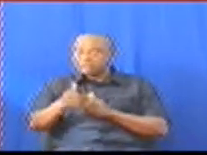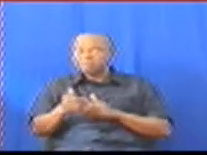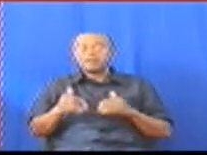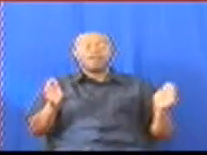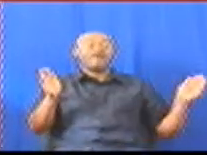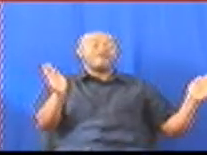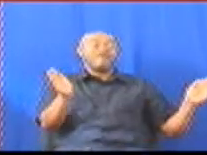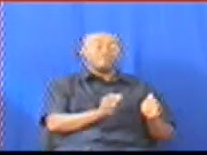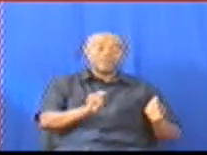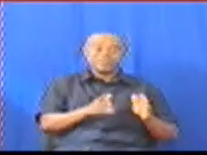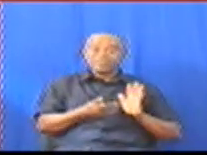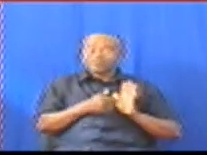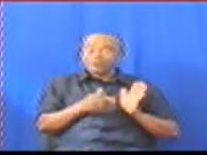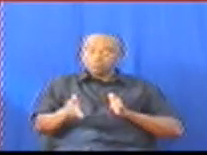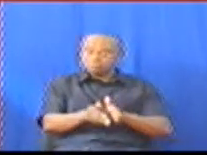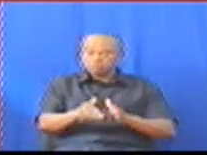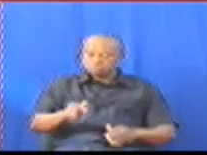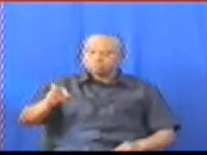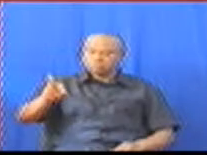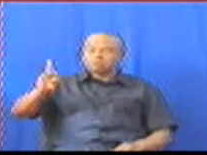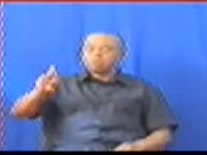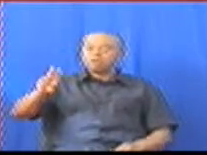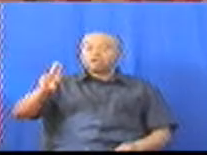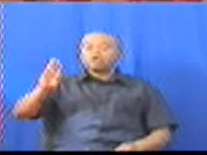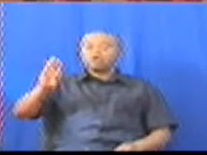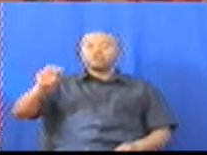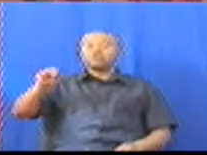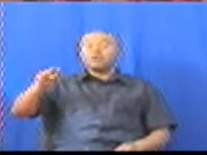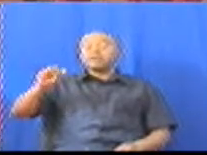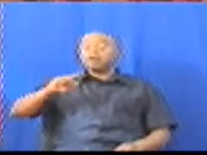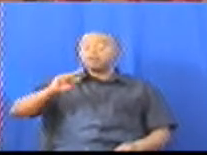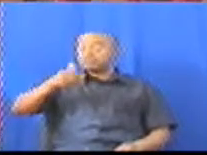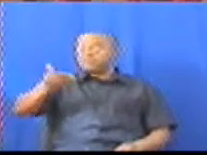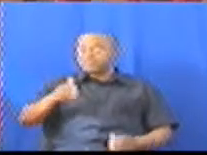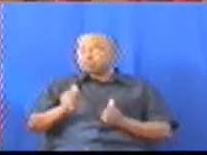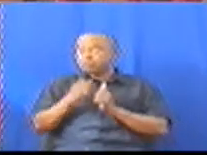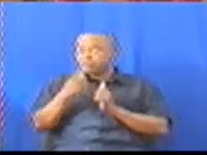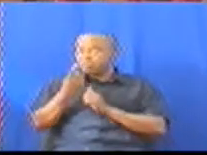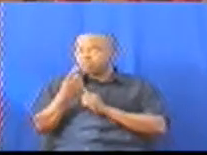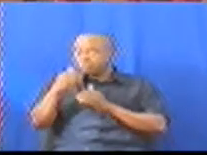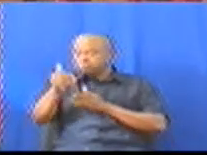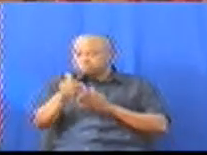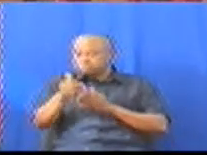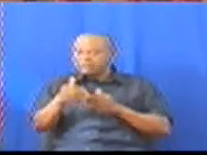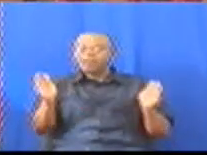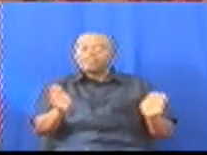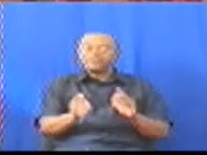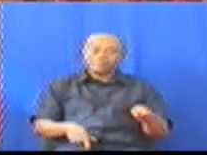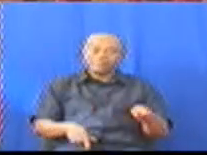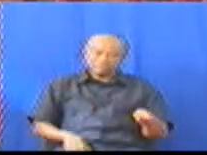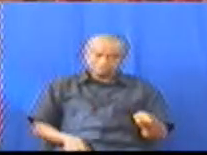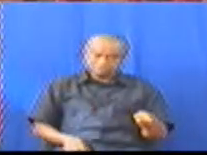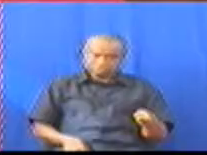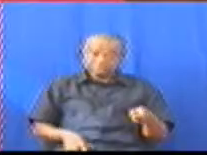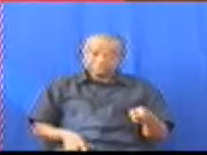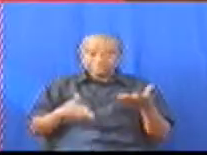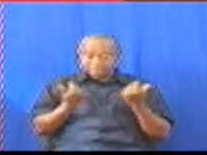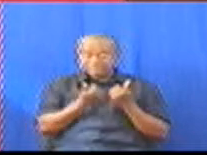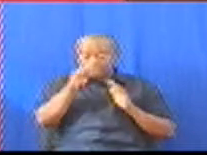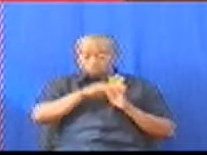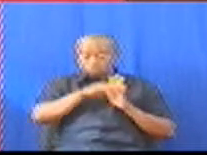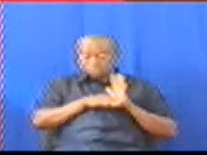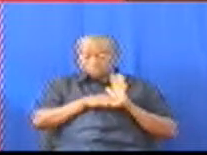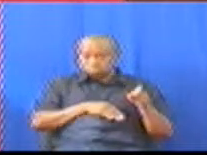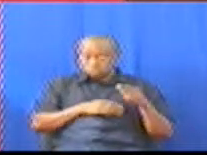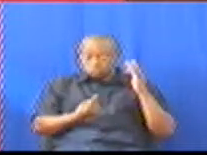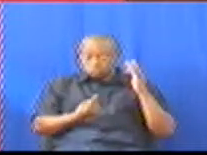mfano katika mto Rubana, sisi tuna vijiji 11 vimepakana na hifadhi. Na sasa taratibu iliyoko pale mto Rubana ni kwamba mpaka kutoka